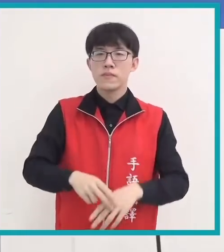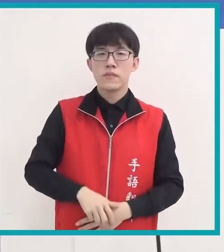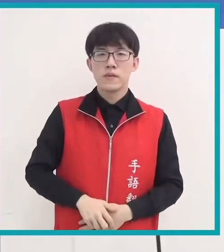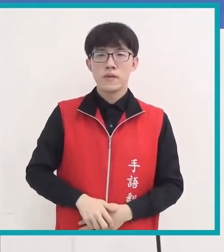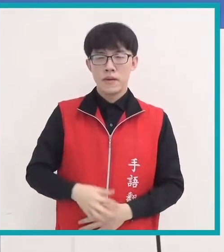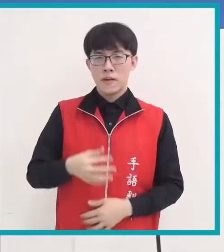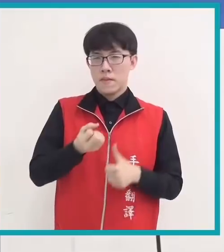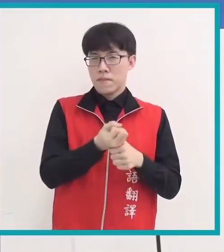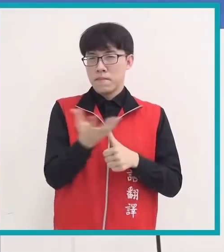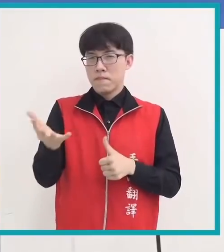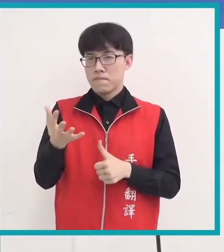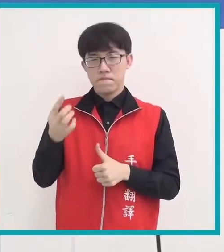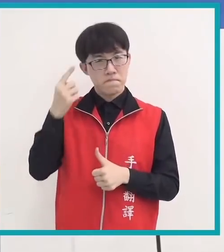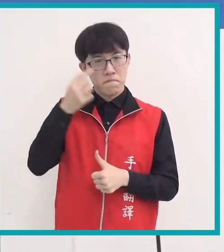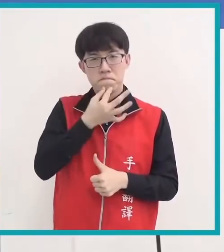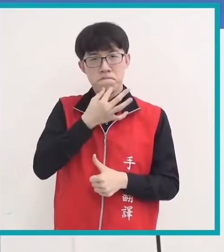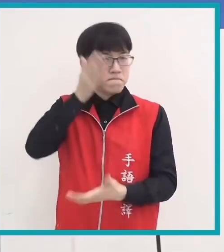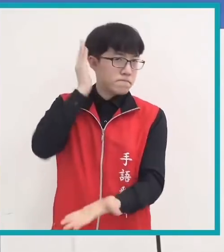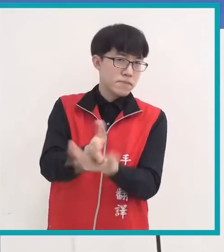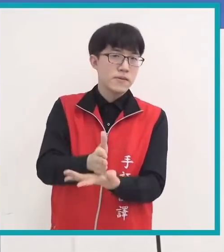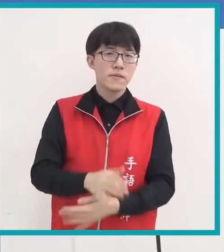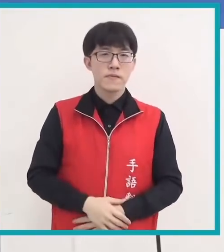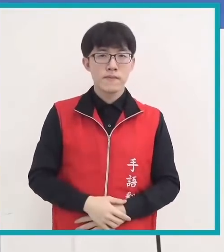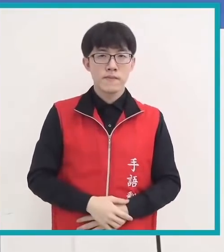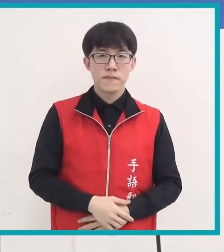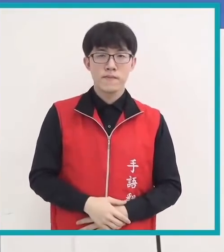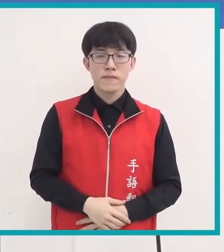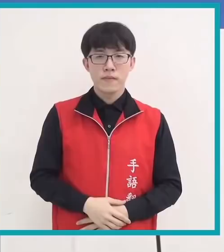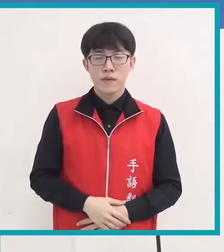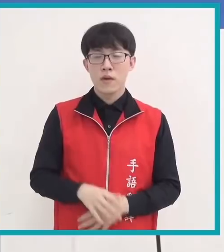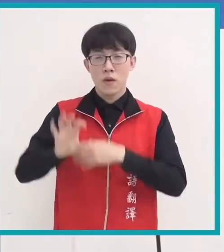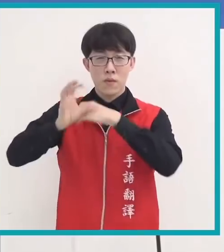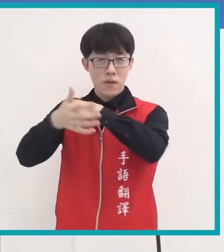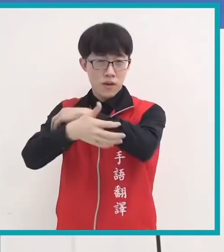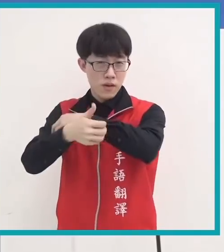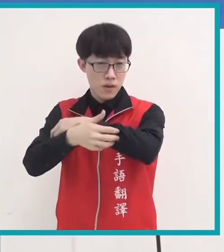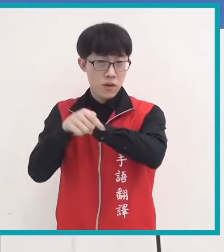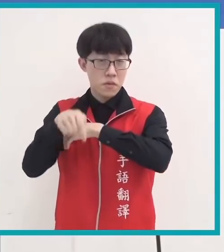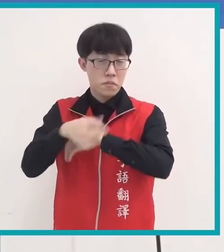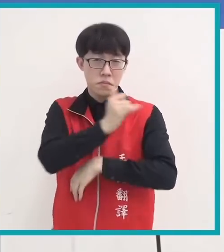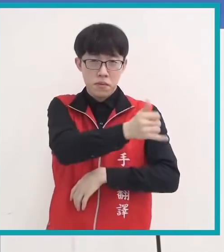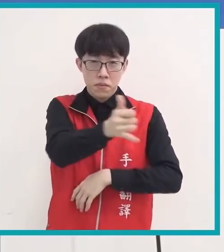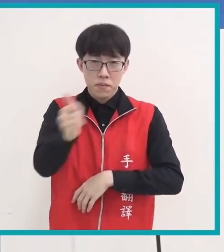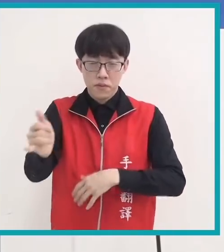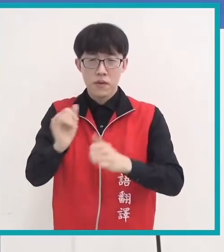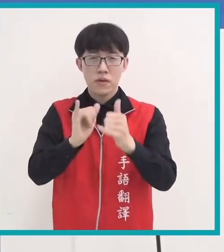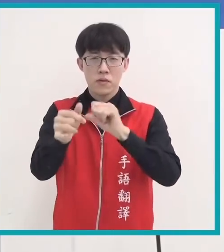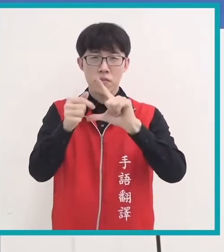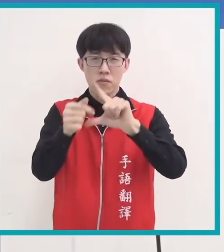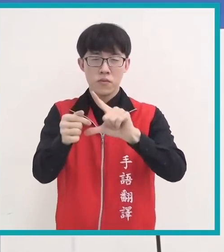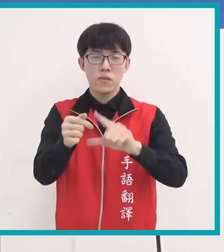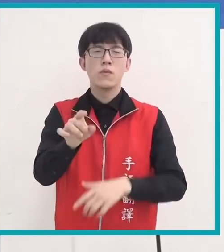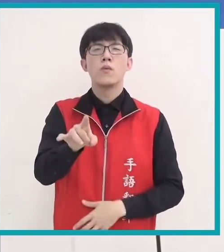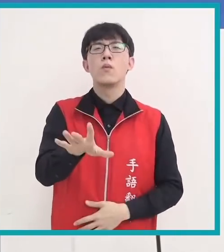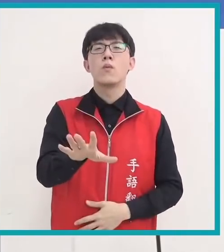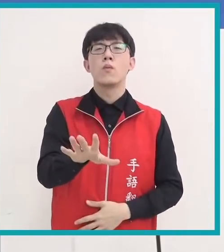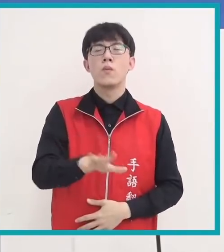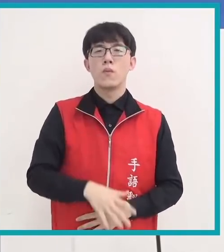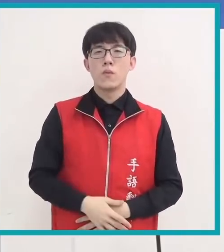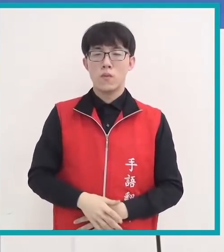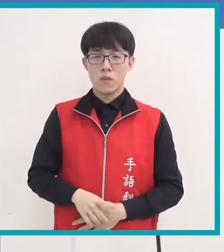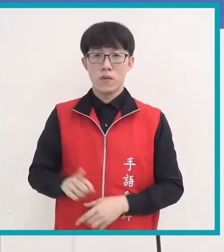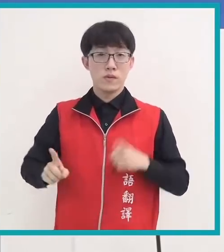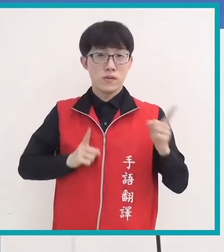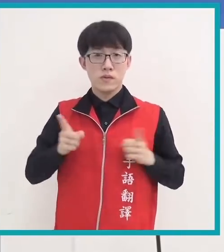那我想移工一样会有社区的足迹，所以目前哦，我们不管是自贸港